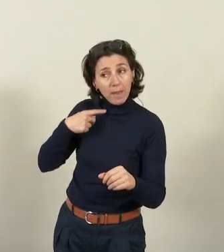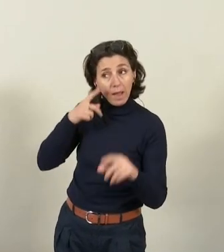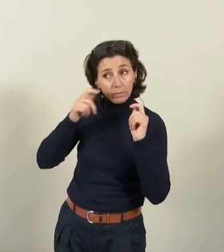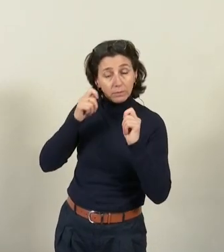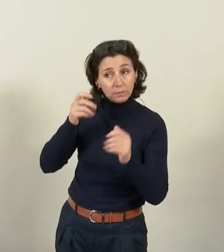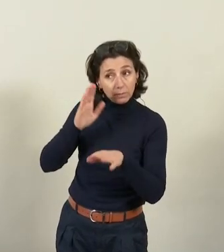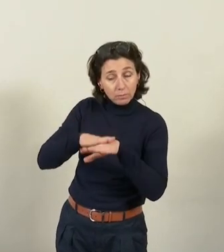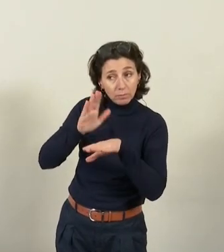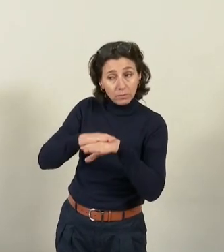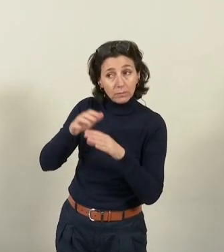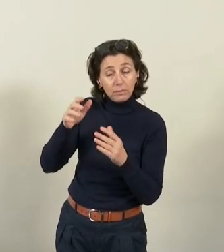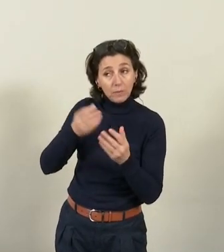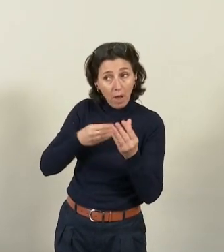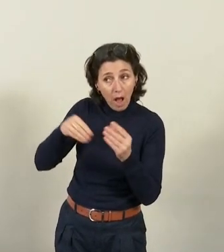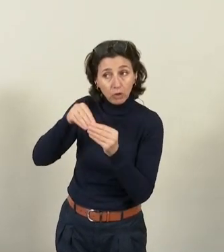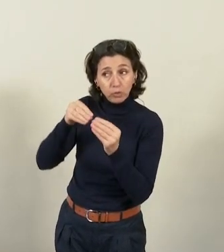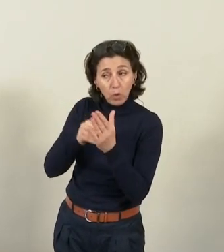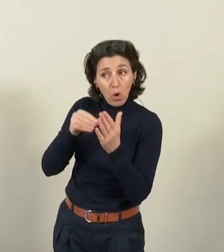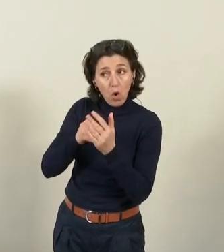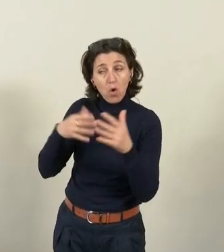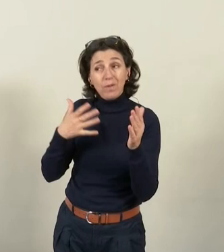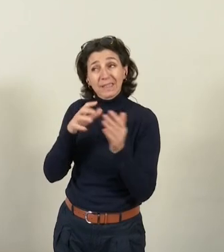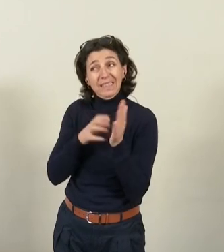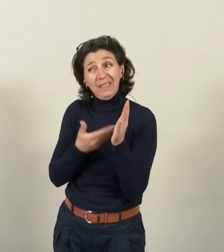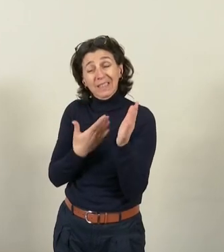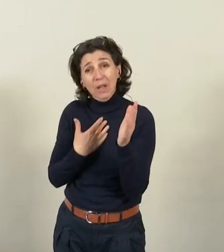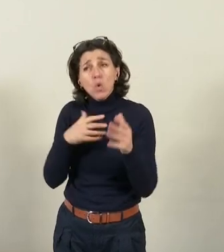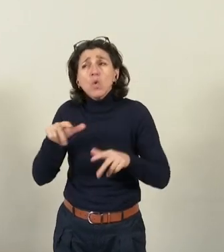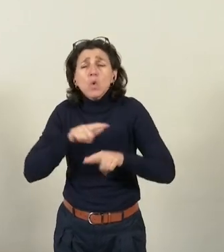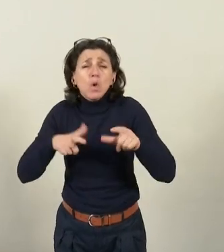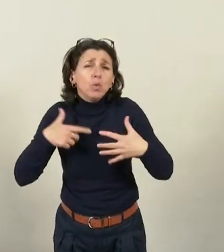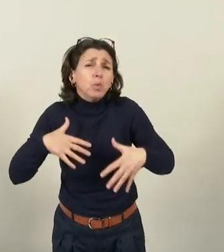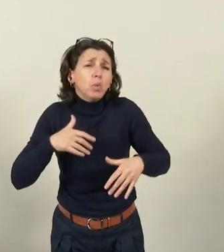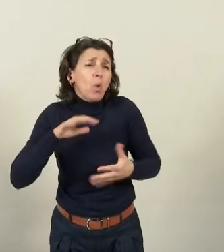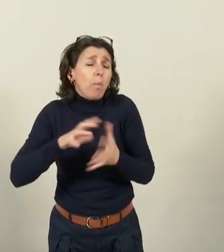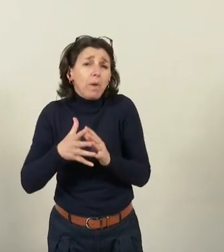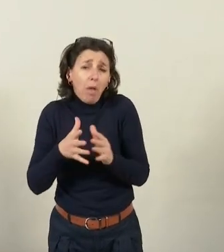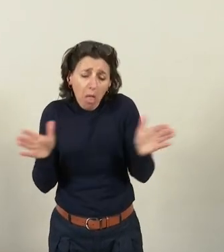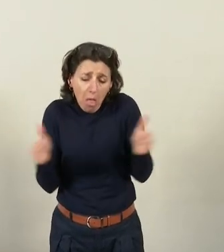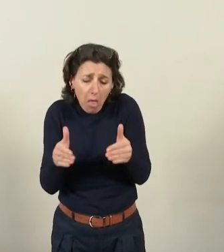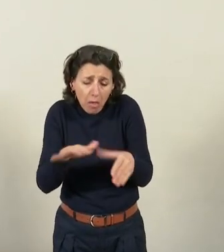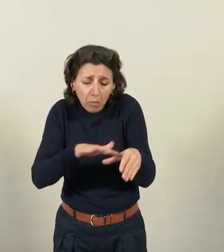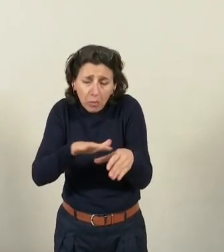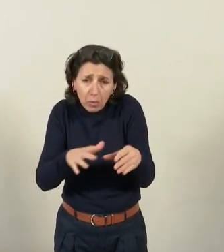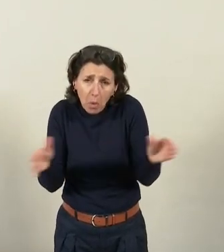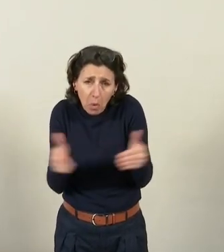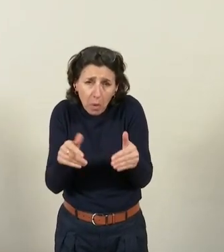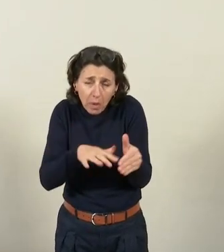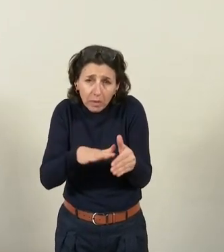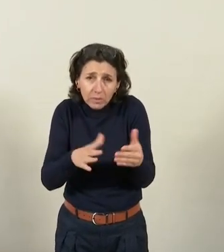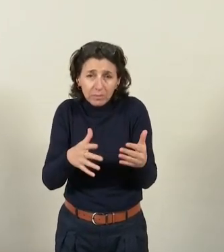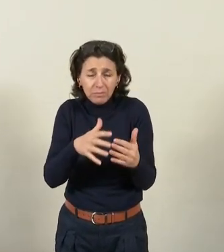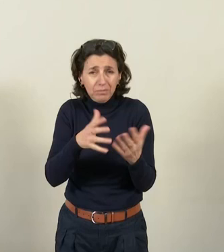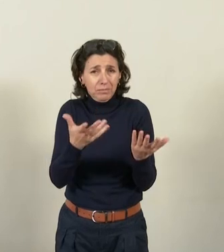compliqué ça va être encore plus compliqué de louer alors que pour ça concerne une zone géographique très restreinte tout ceci ce sont des messages qui ne